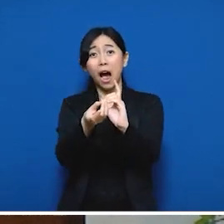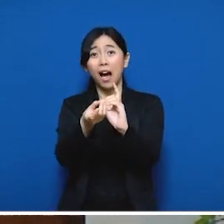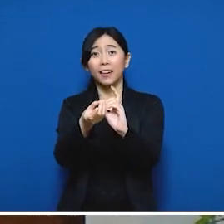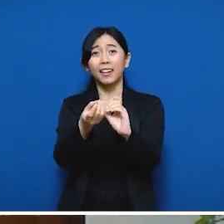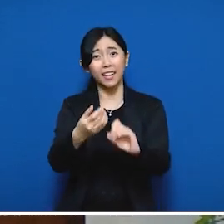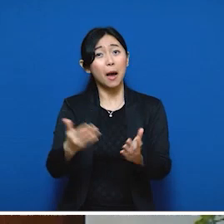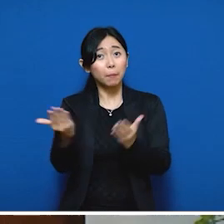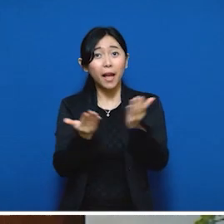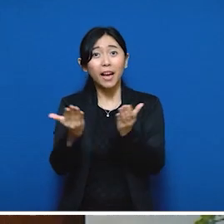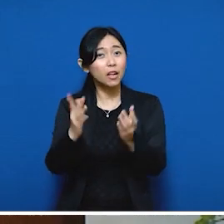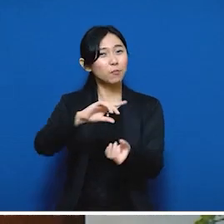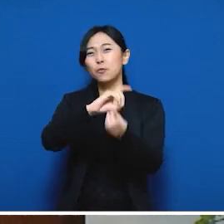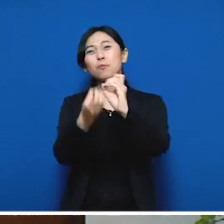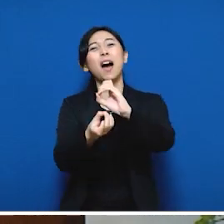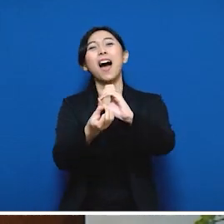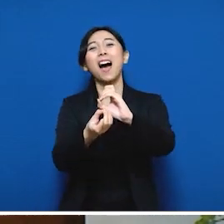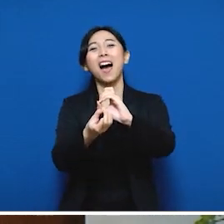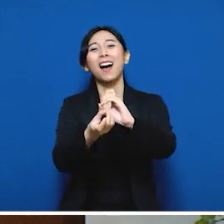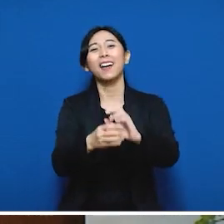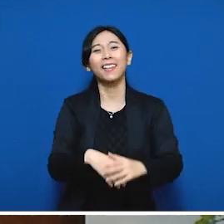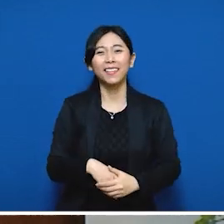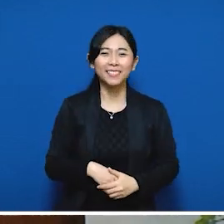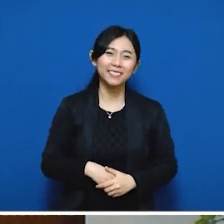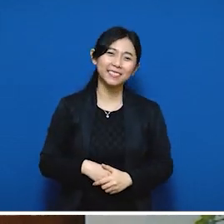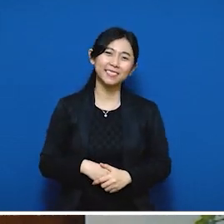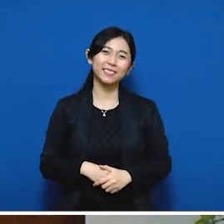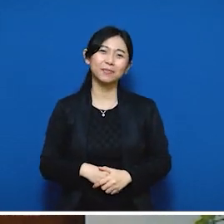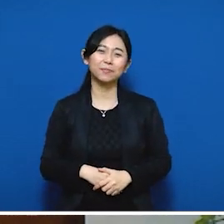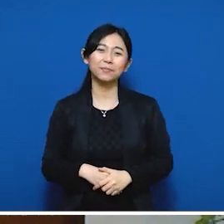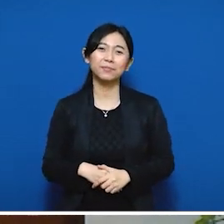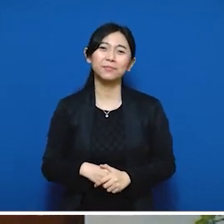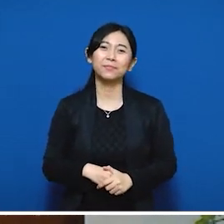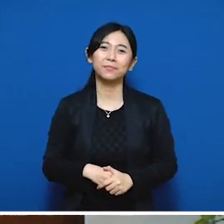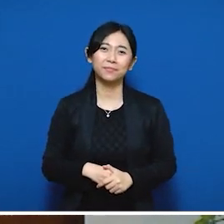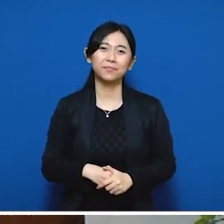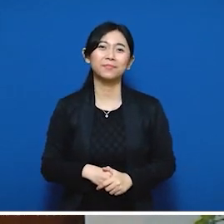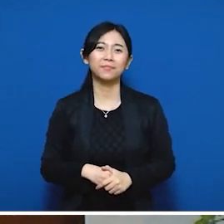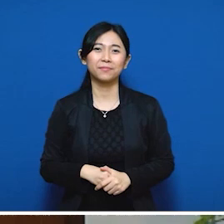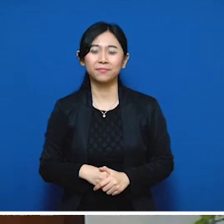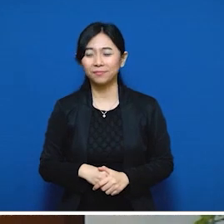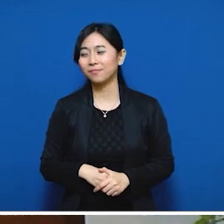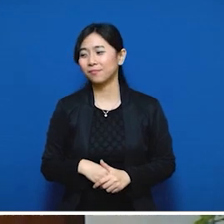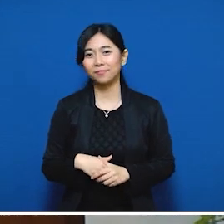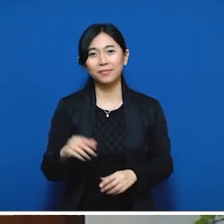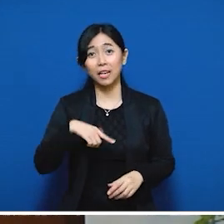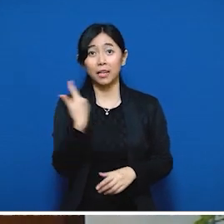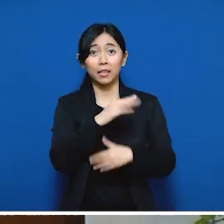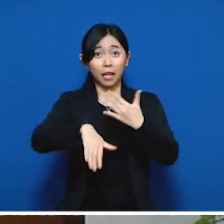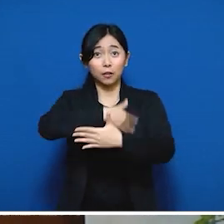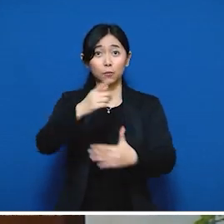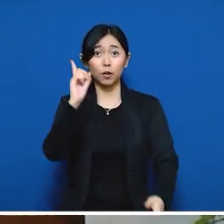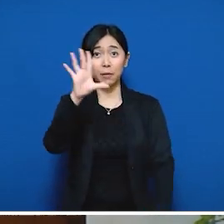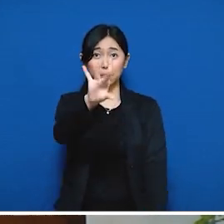pelayanan menjadi harus disesuaikan dengan keadaan. Dan kita semua